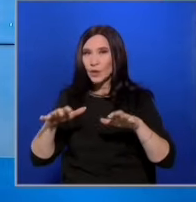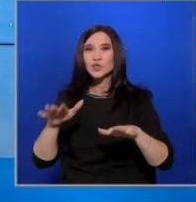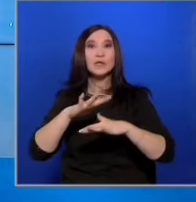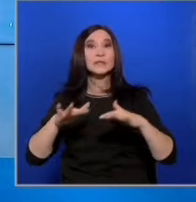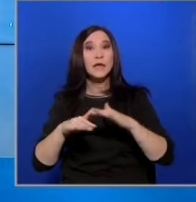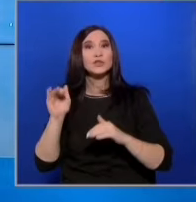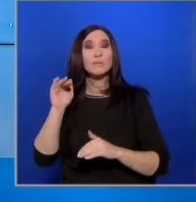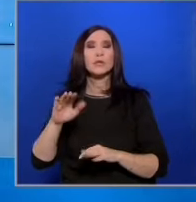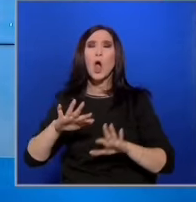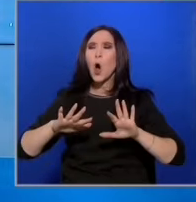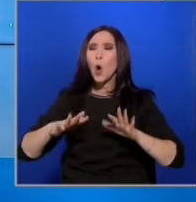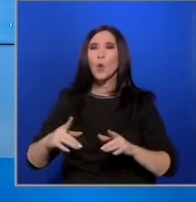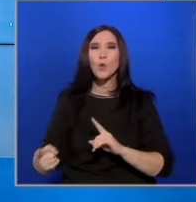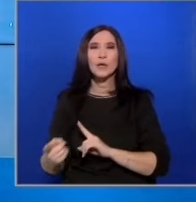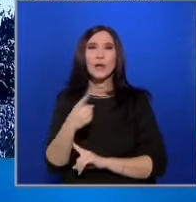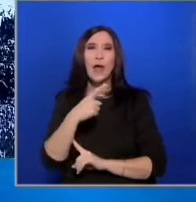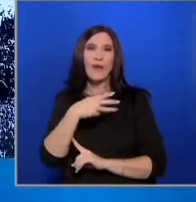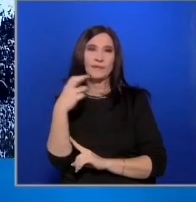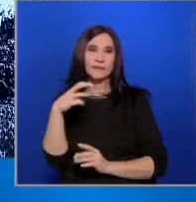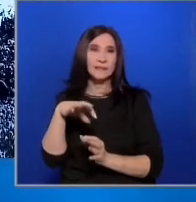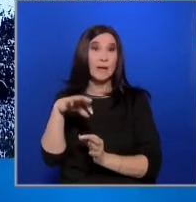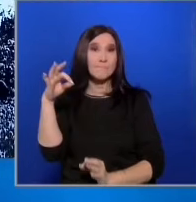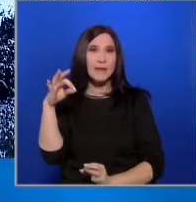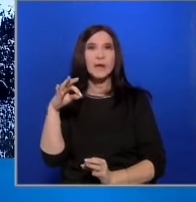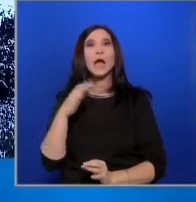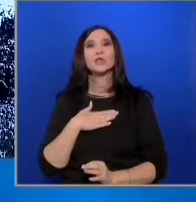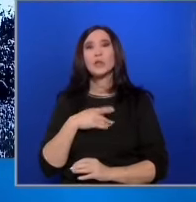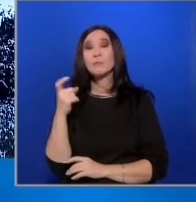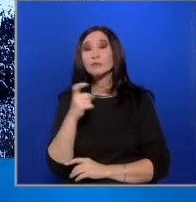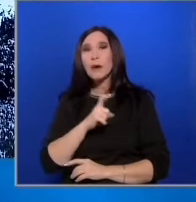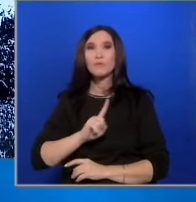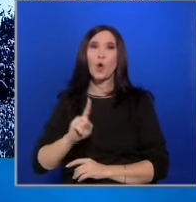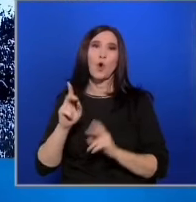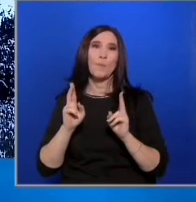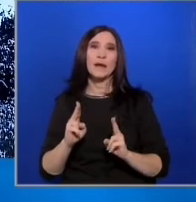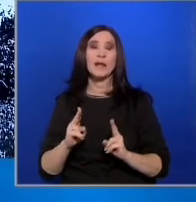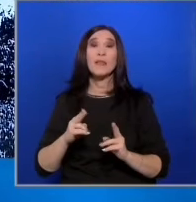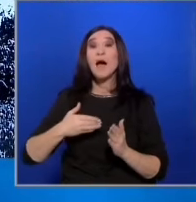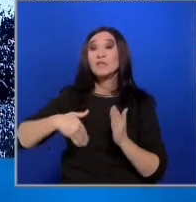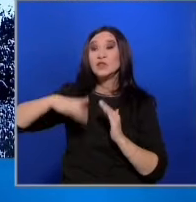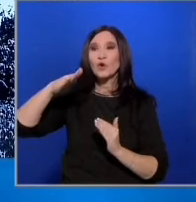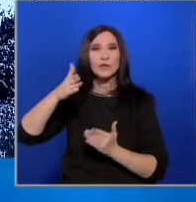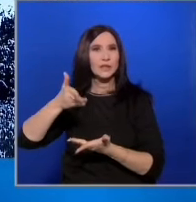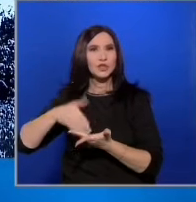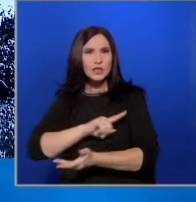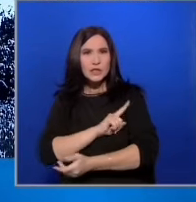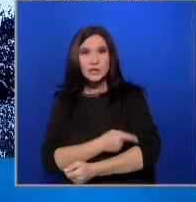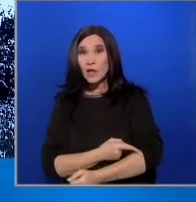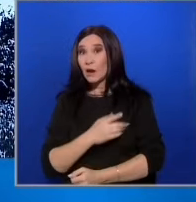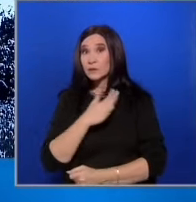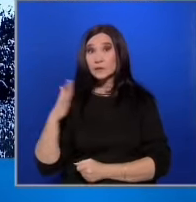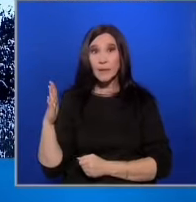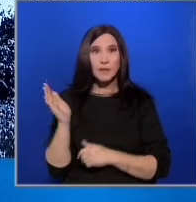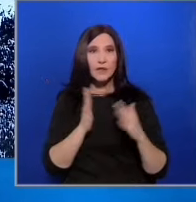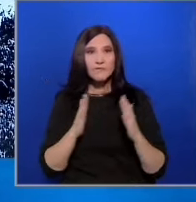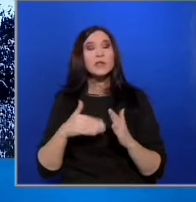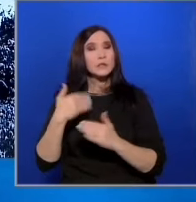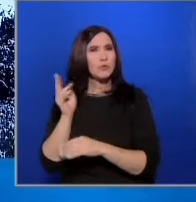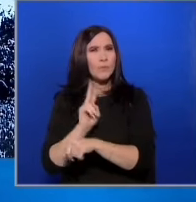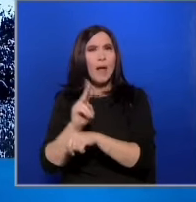ще бъде на около 1300 м ще духа слаб до умерен по високите части силен западен вятър а